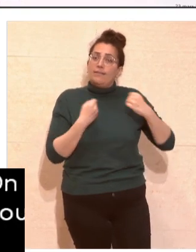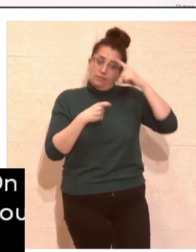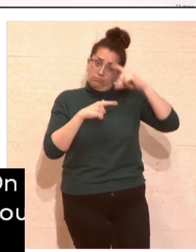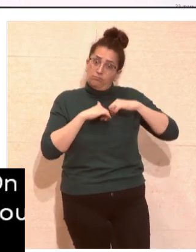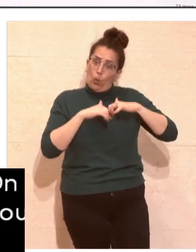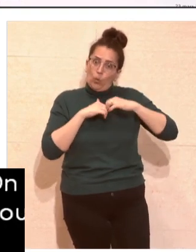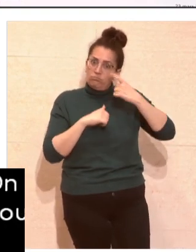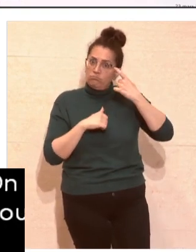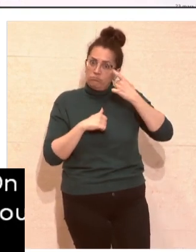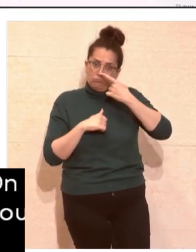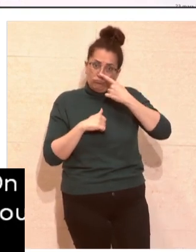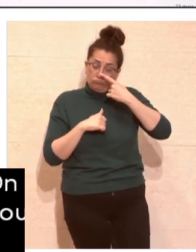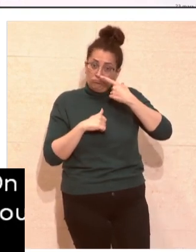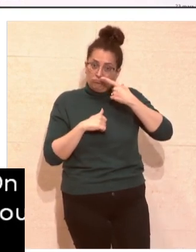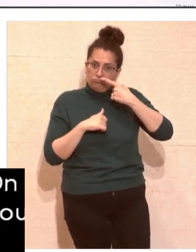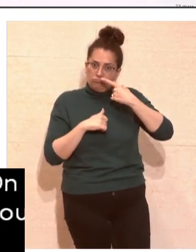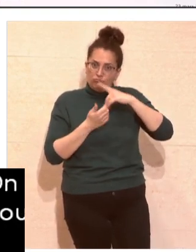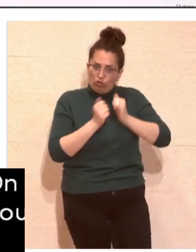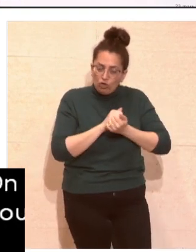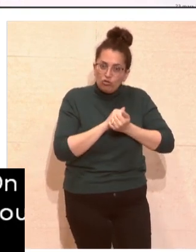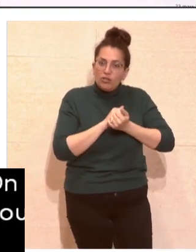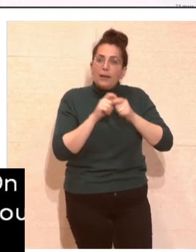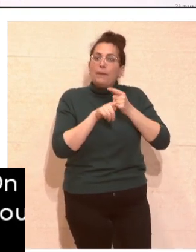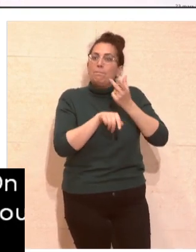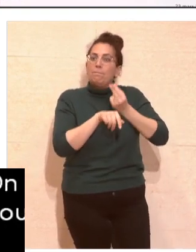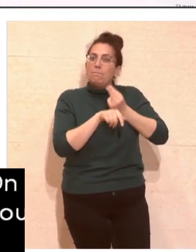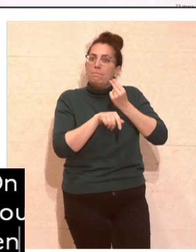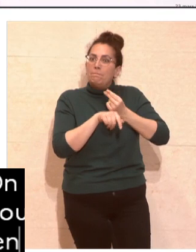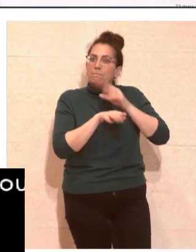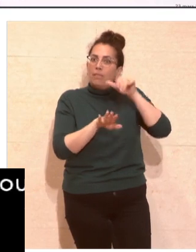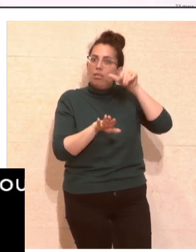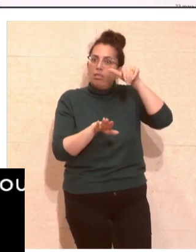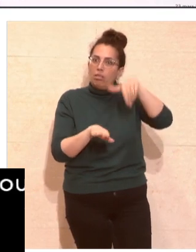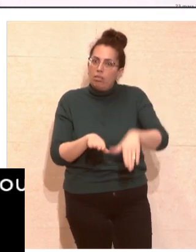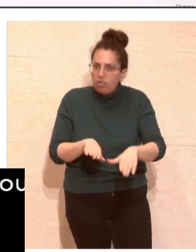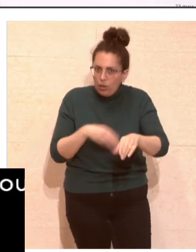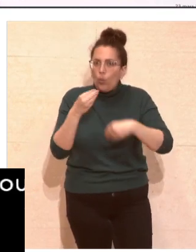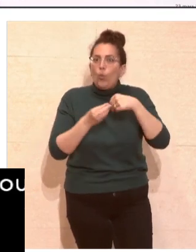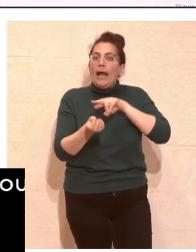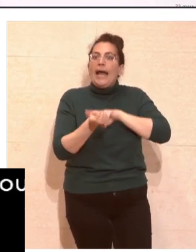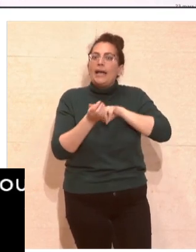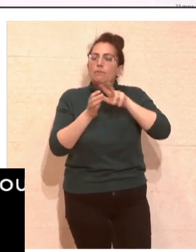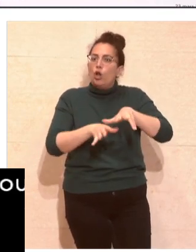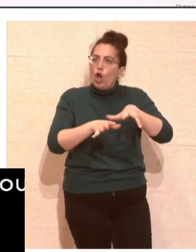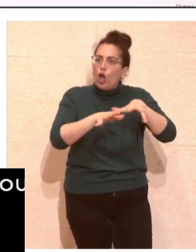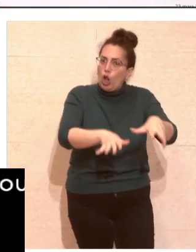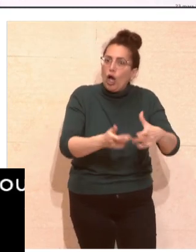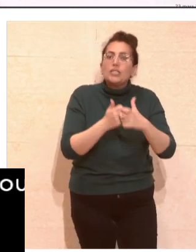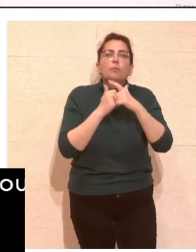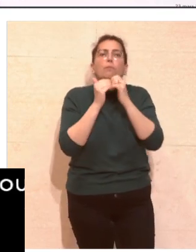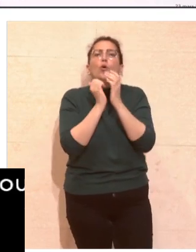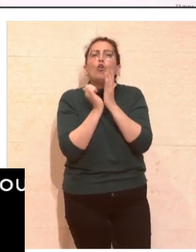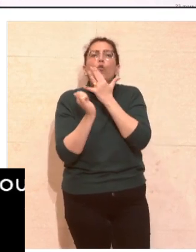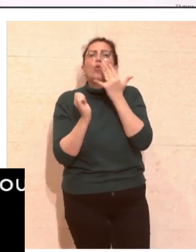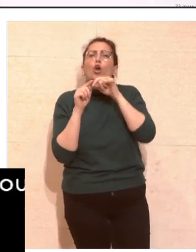parfois donc des absences de signal ou un ralentissement, et donc comme on le voit sur la courbe en orange en bas à droite, un ralentissement